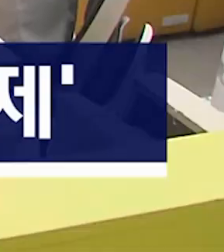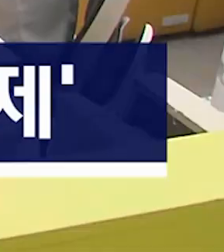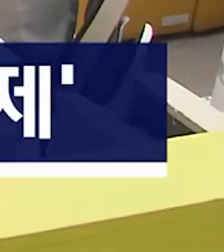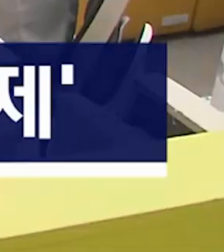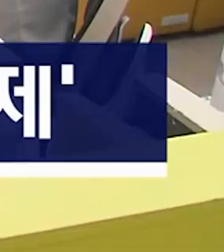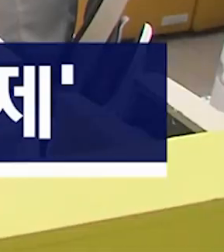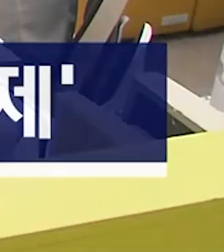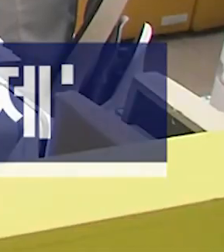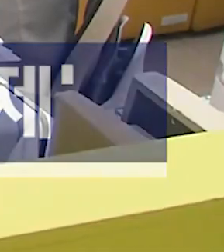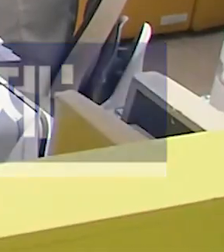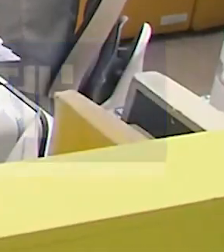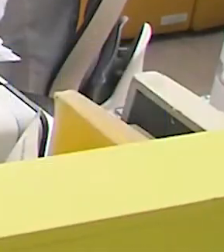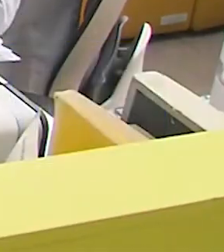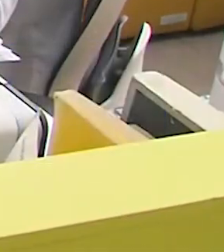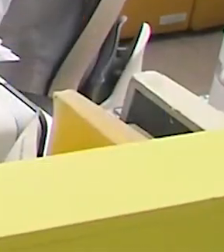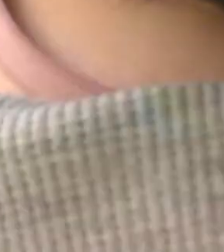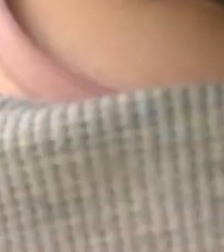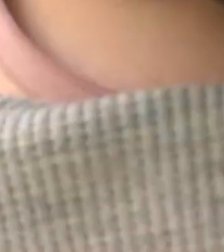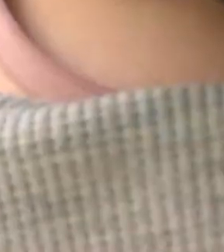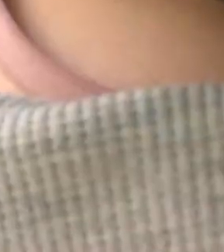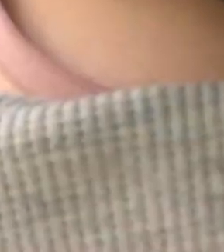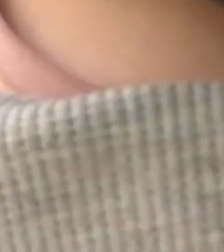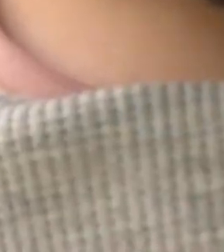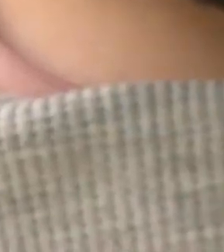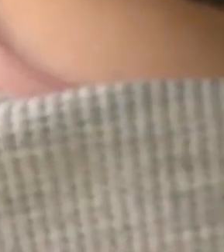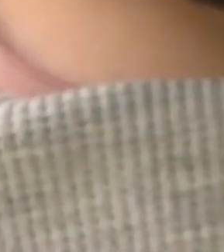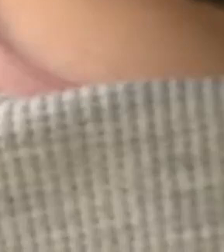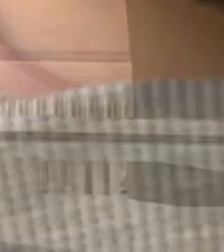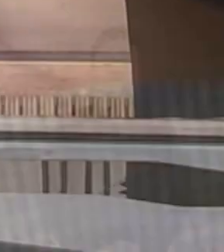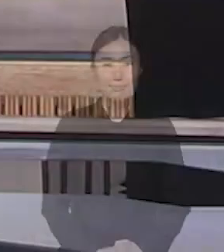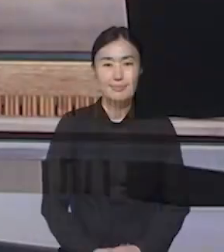건데 불안감도 여전합니다.